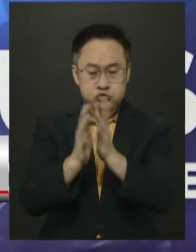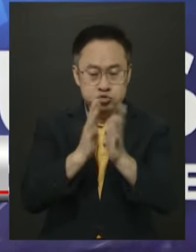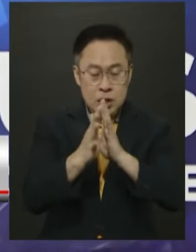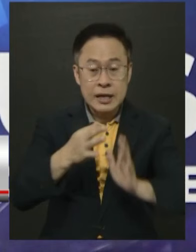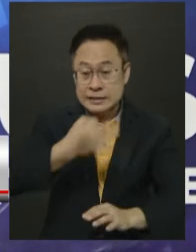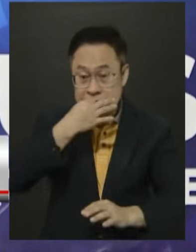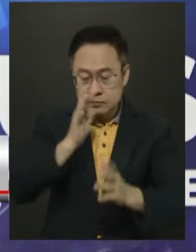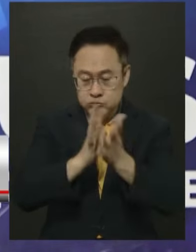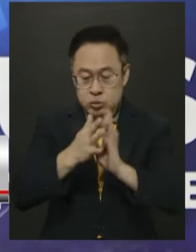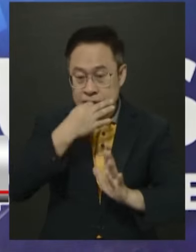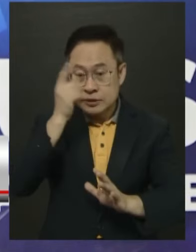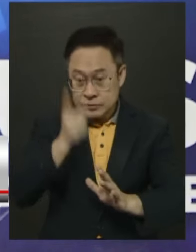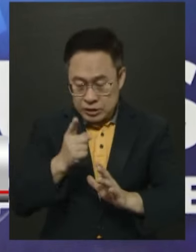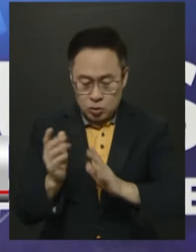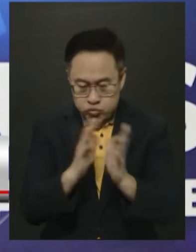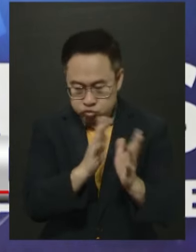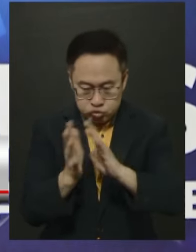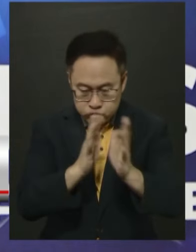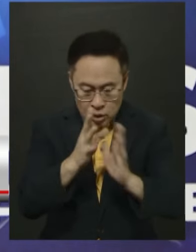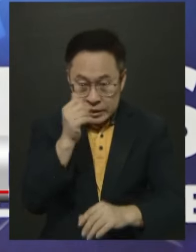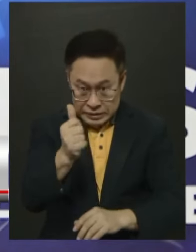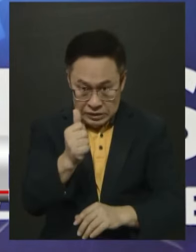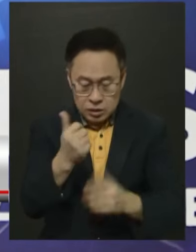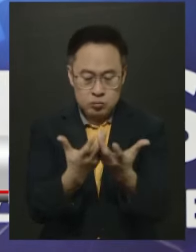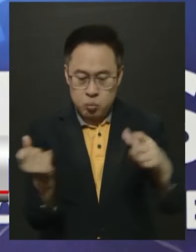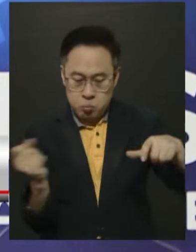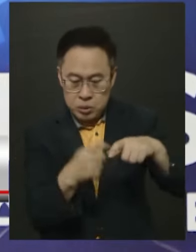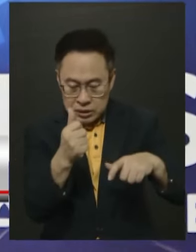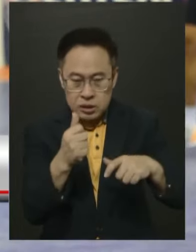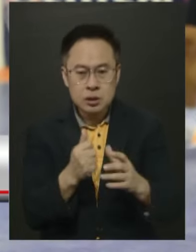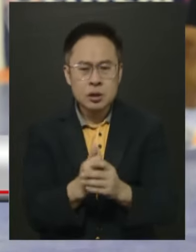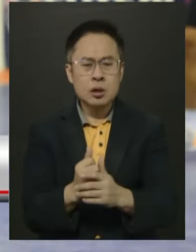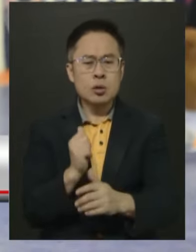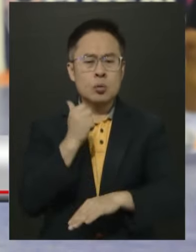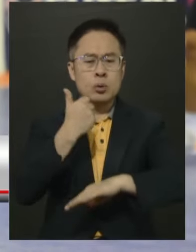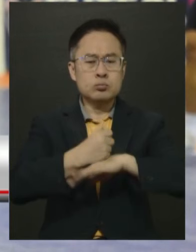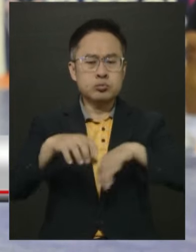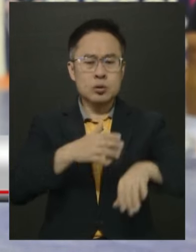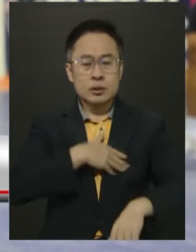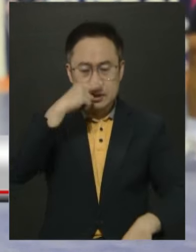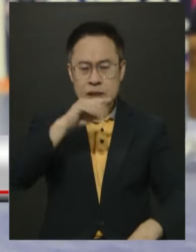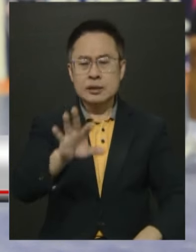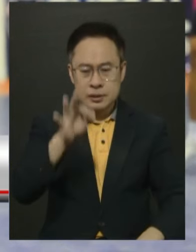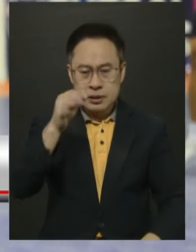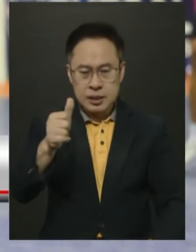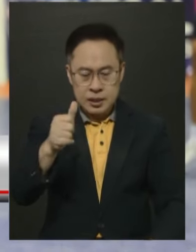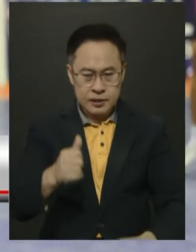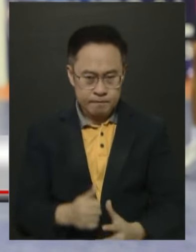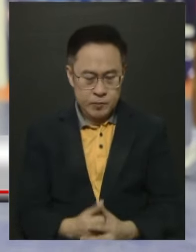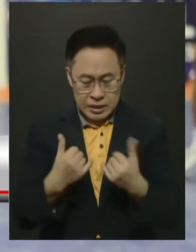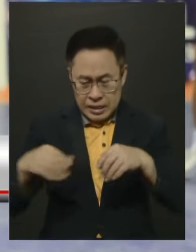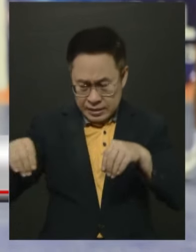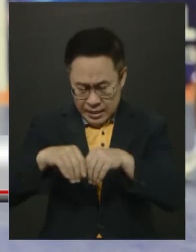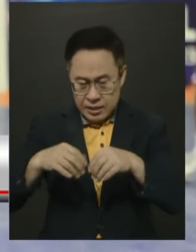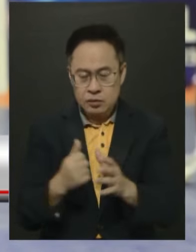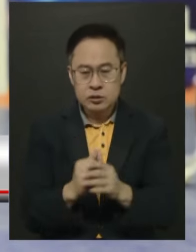ไรก็ตามทั้งตัวโค้ชแล้วก็ทีมพร้อมที่จะสนับสนุนแน่นอนก็เป็นการเตรียมความพร้อมช่วงโค้งสุดท้ายนะคะก่อน